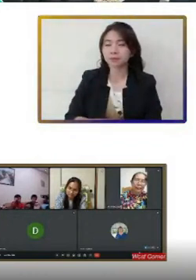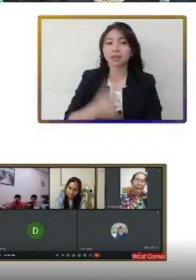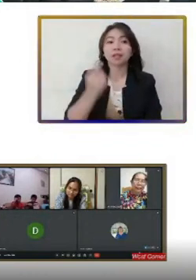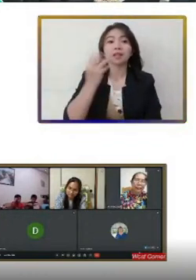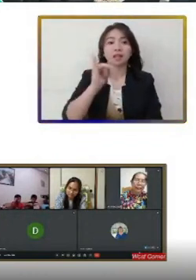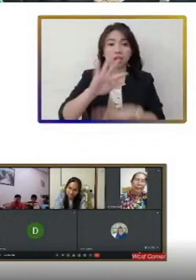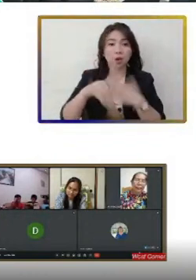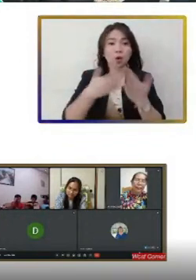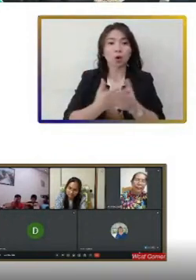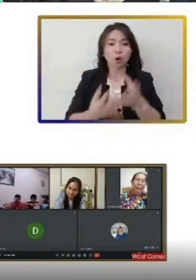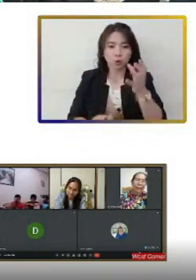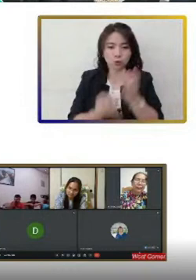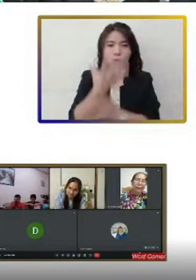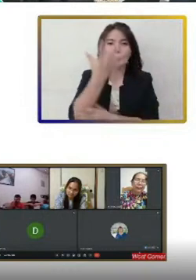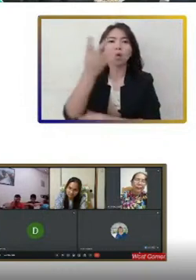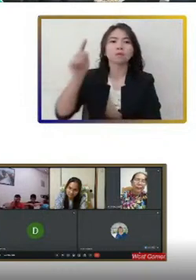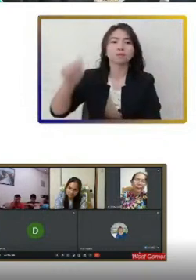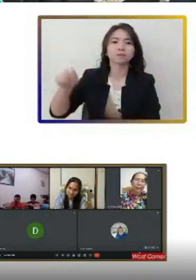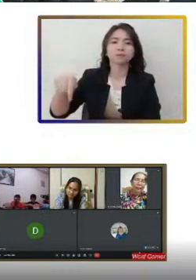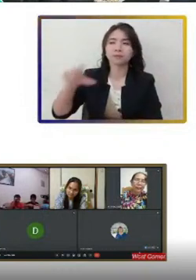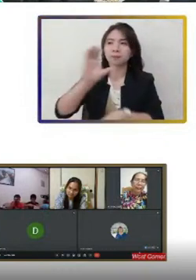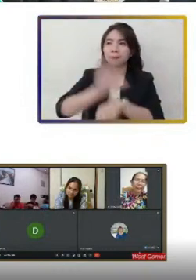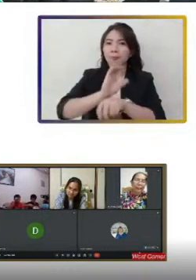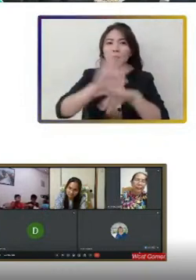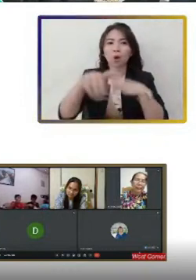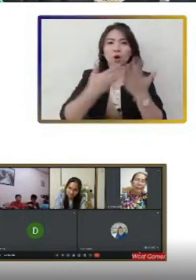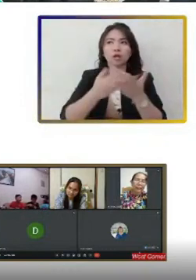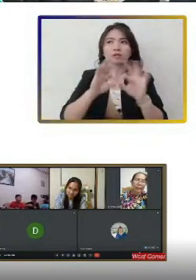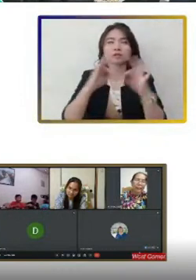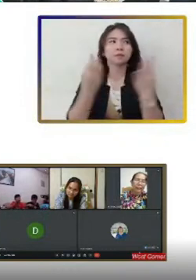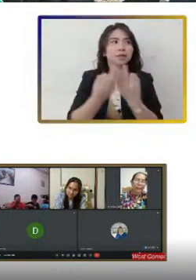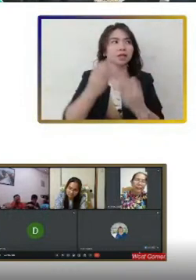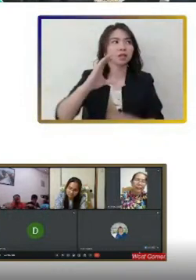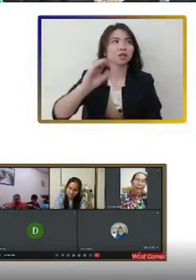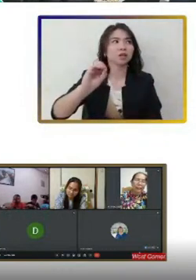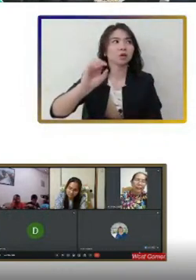lumaki. No? Yung mga pamilya nila. At